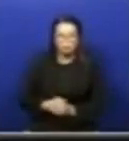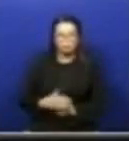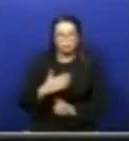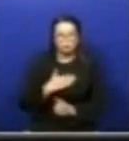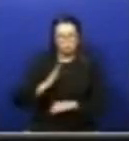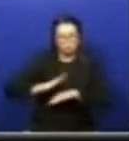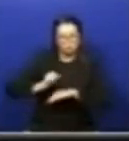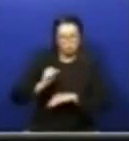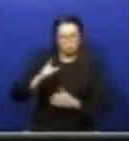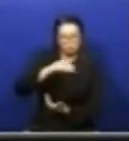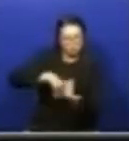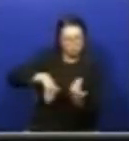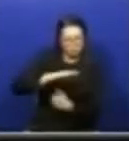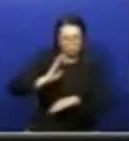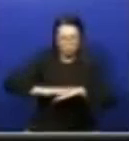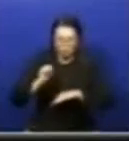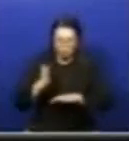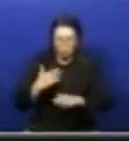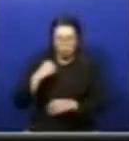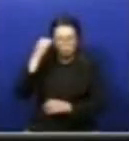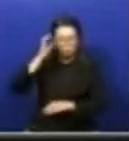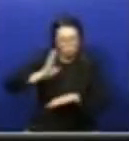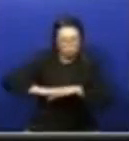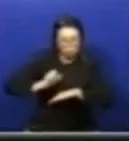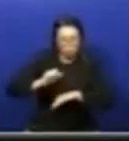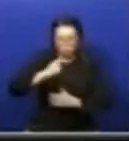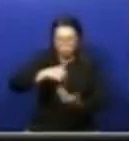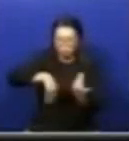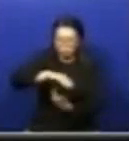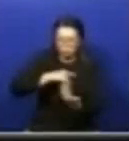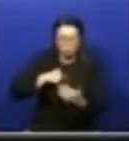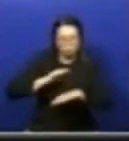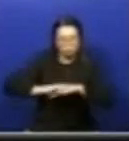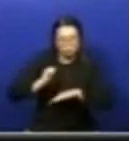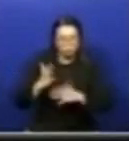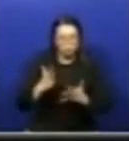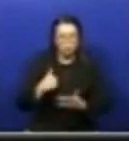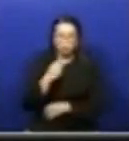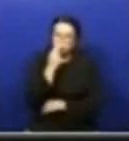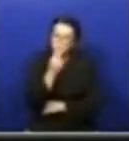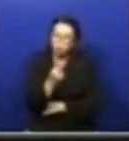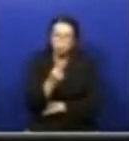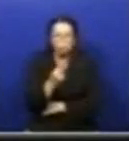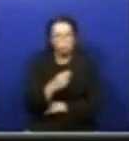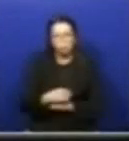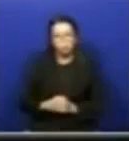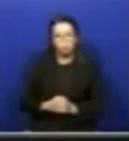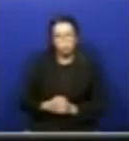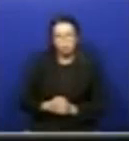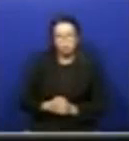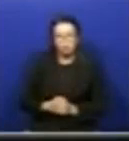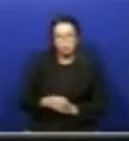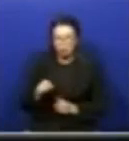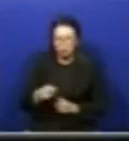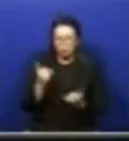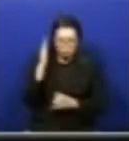าสตร์ไม่ใช่คนที่มีความเก่งทางด้านเศรษฐกิจ ก็เลยนั่งดูโอ้โหแล้วมันจะเหลืออะไร